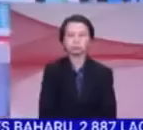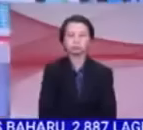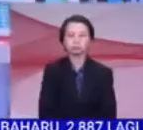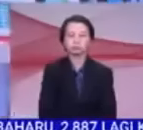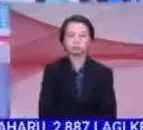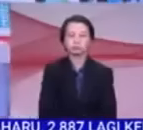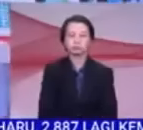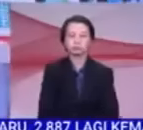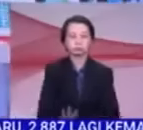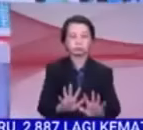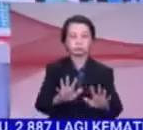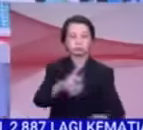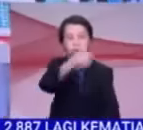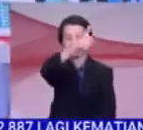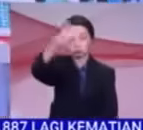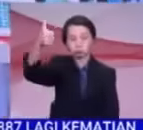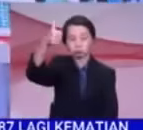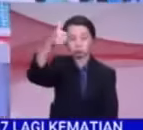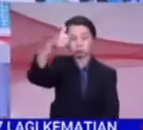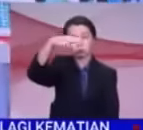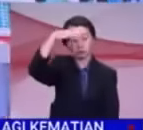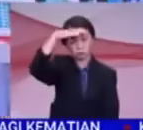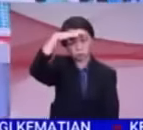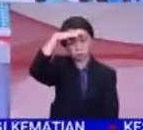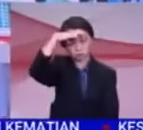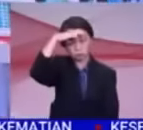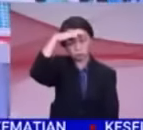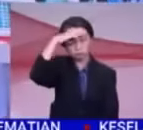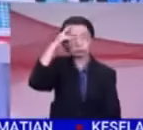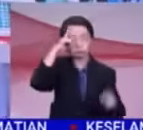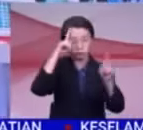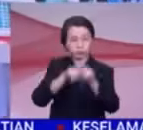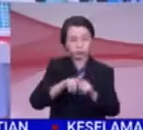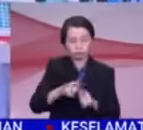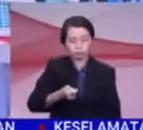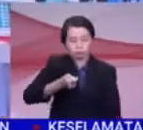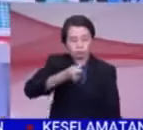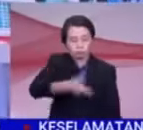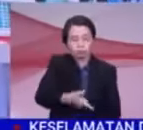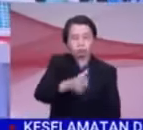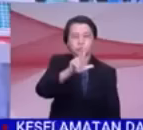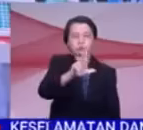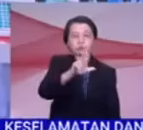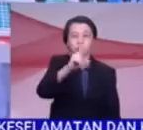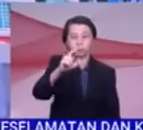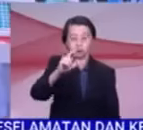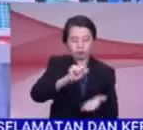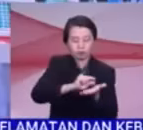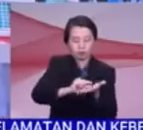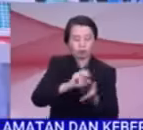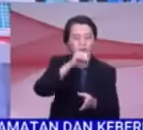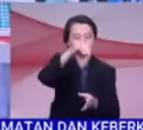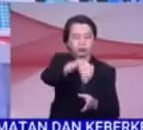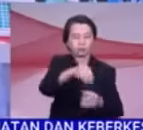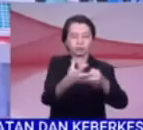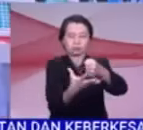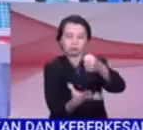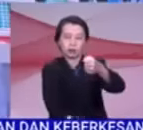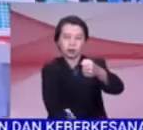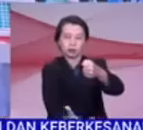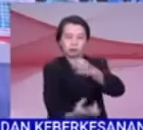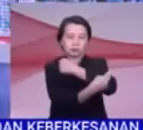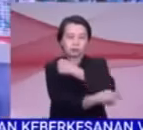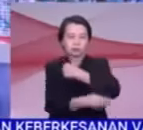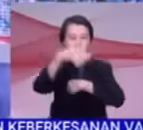Hai barisan ke pimpinan tertinggi kerajaan Negeri Johor setuju menyumbang tiga bulan gaji mereka ke dalam tabung bencana